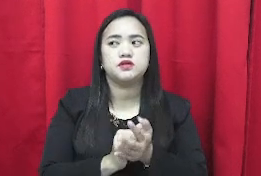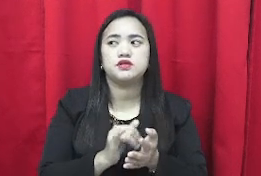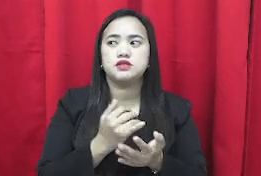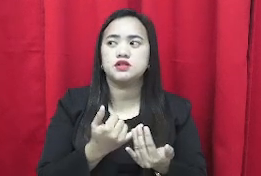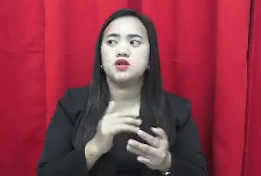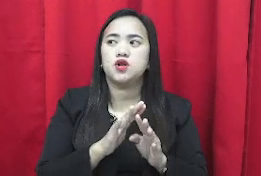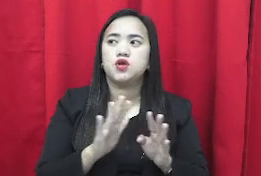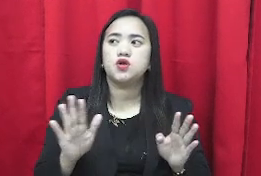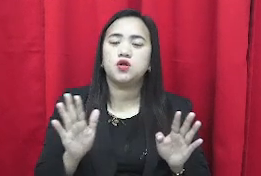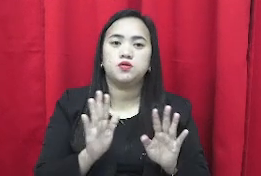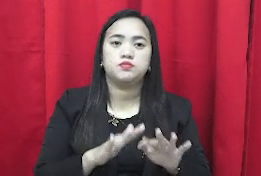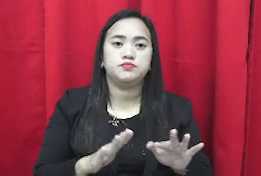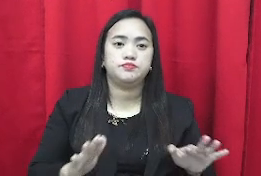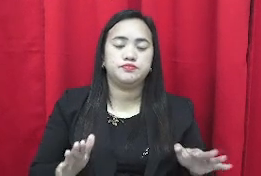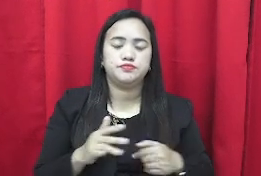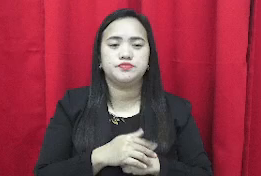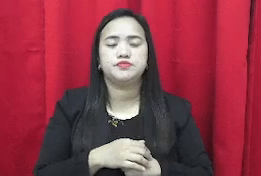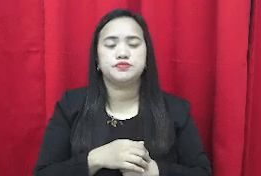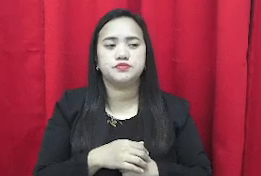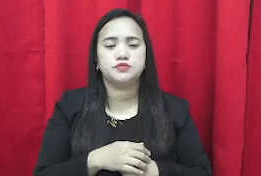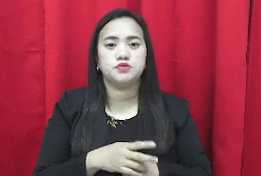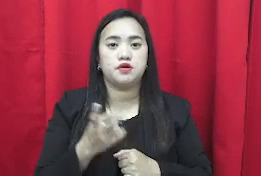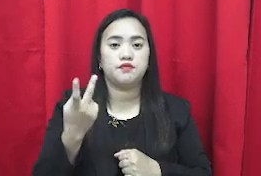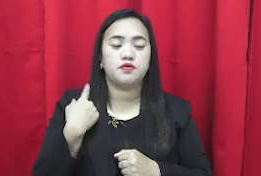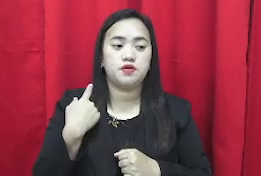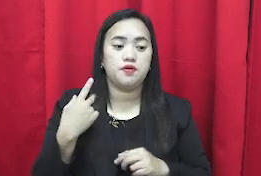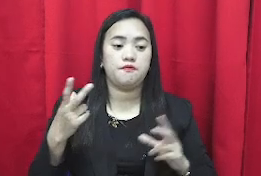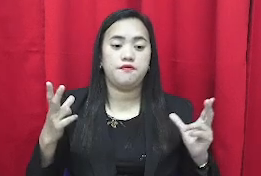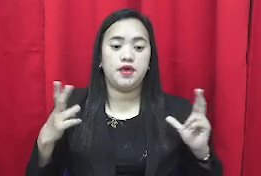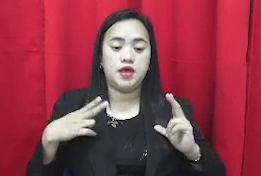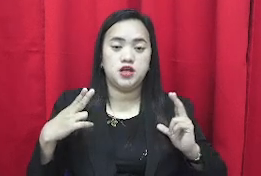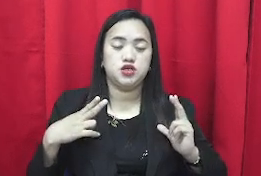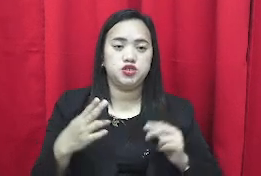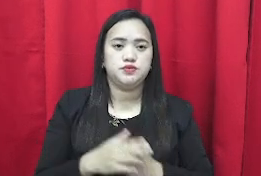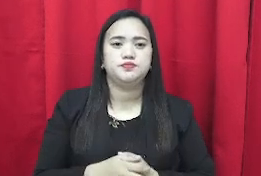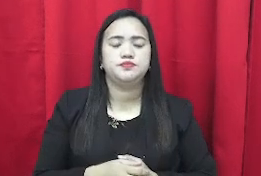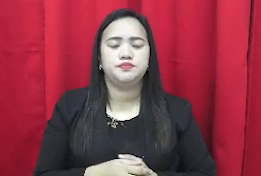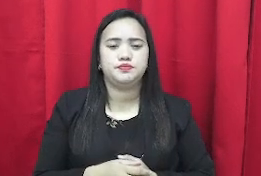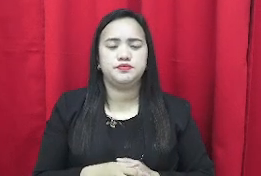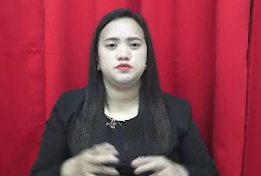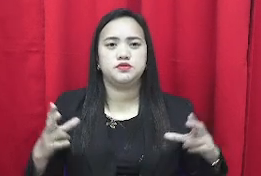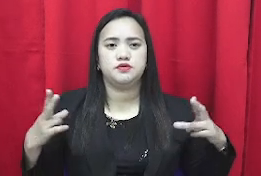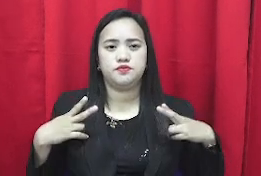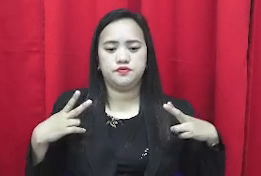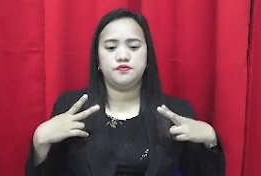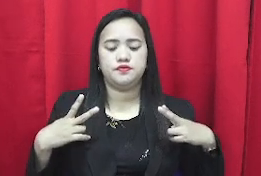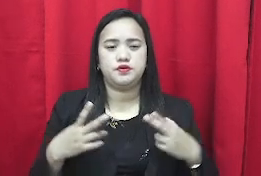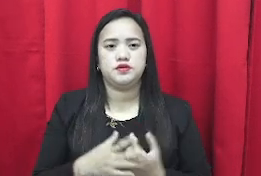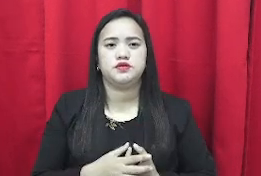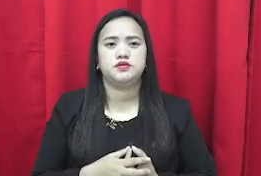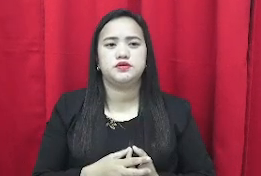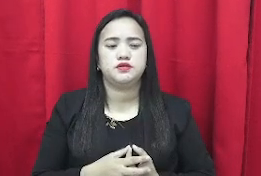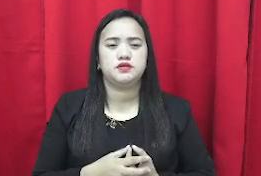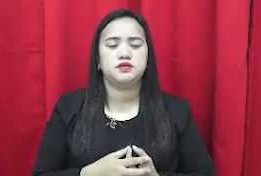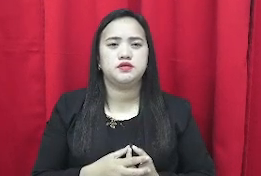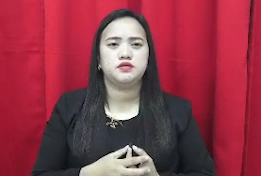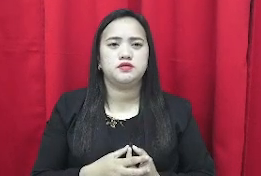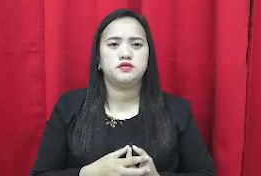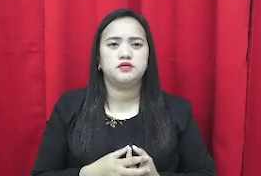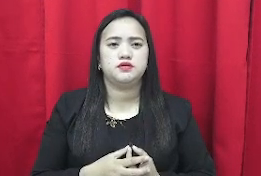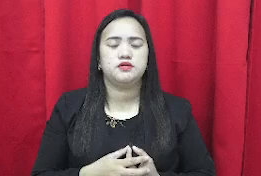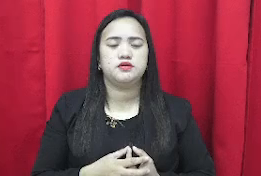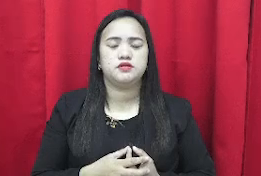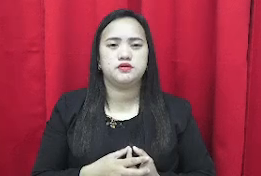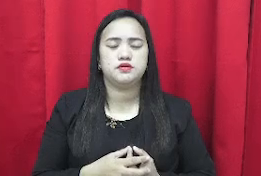ay ah ay ah bakasyon ' ba sabihin nila eh magpapasok na eh hindi pa naman pasukan pwede